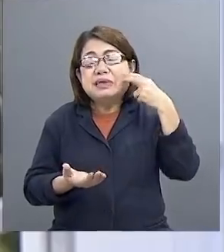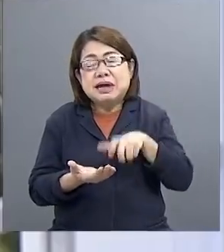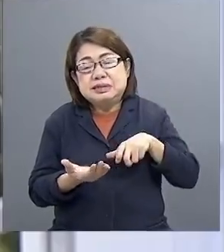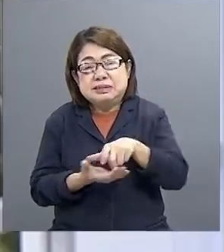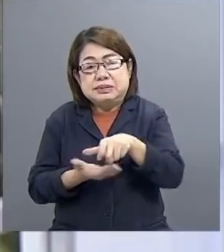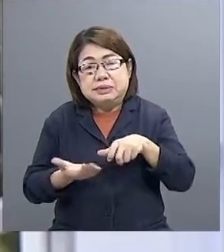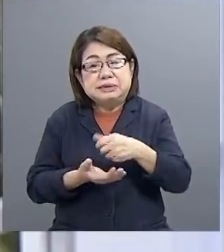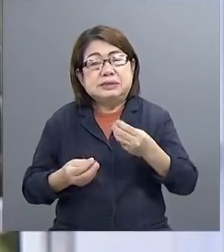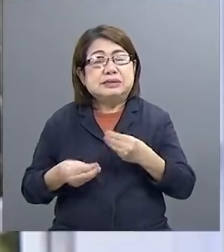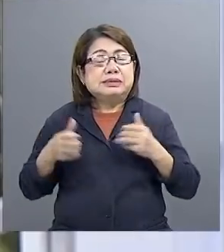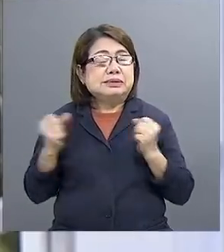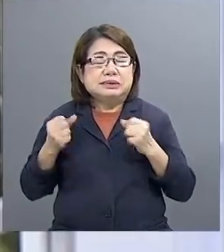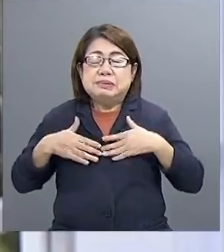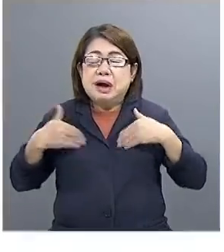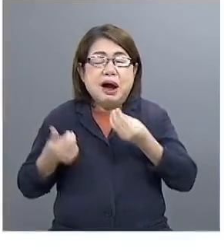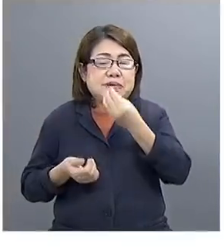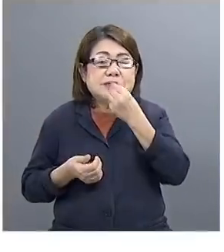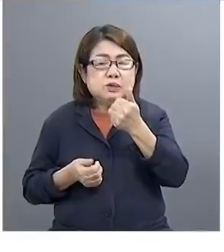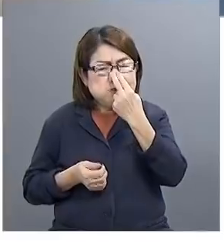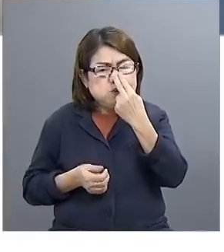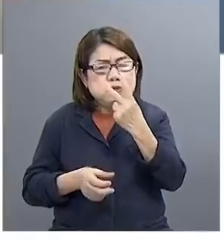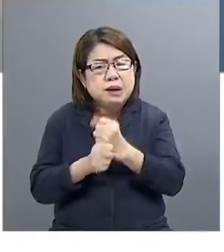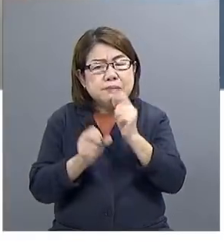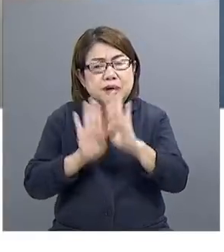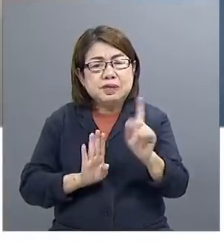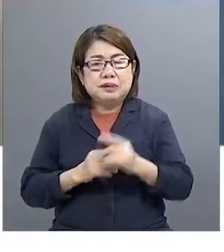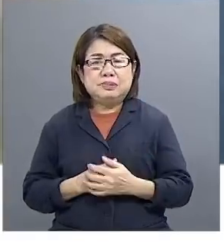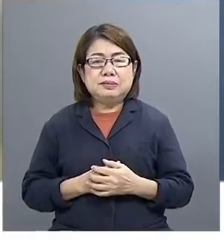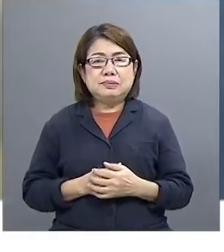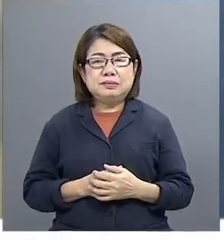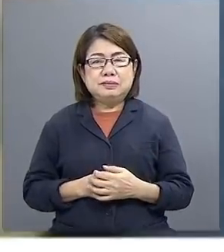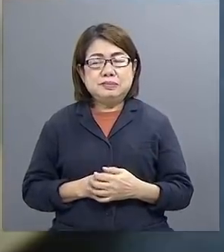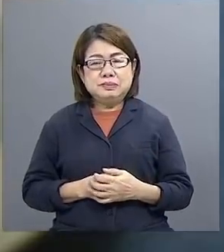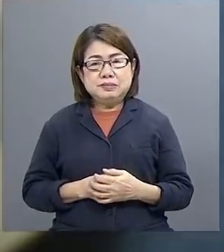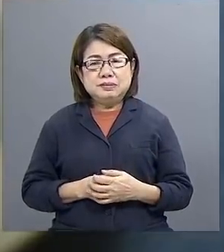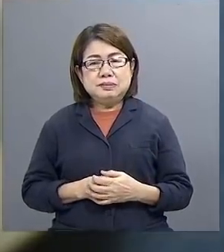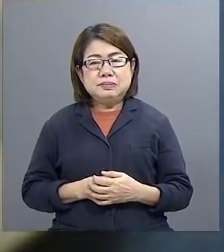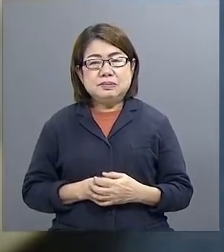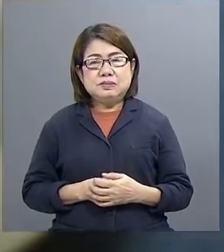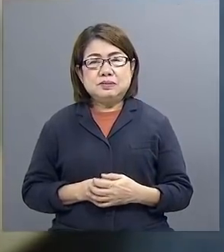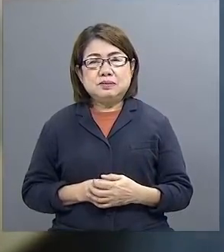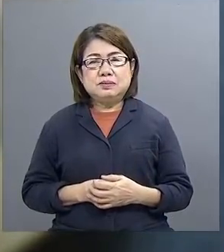มันมาจากอะไรมาชมกันเลยครับรอคอย